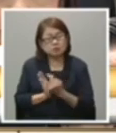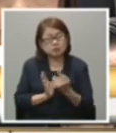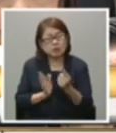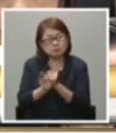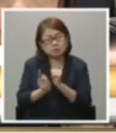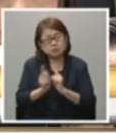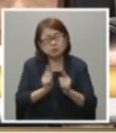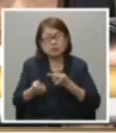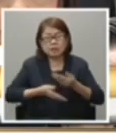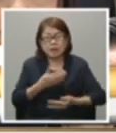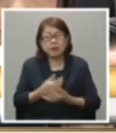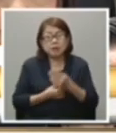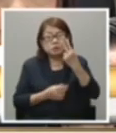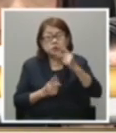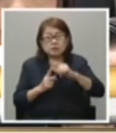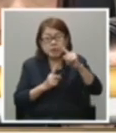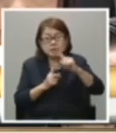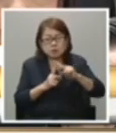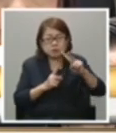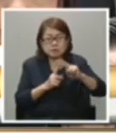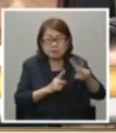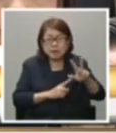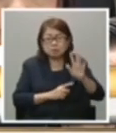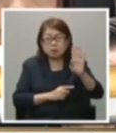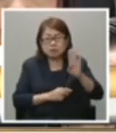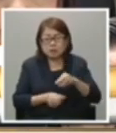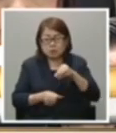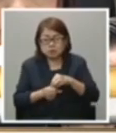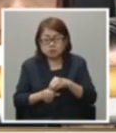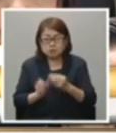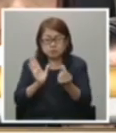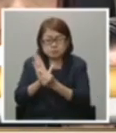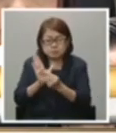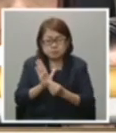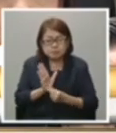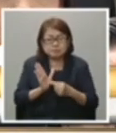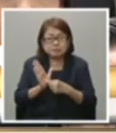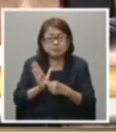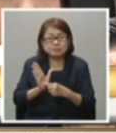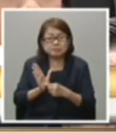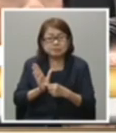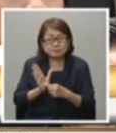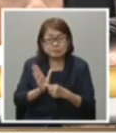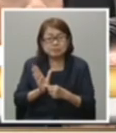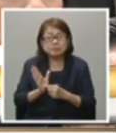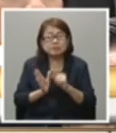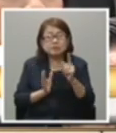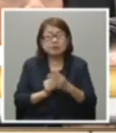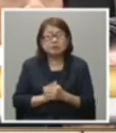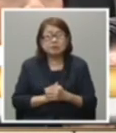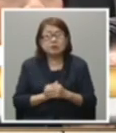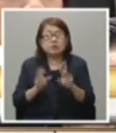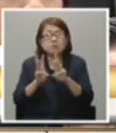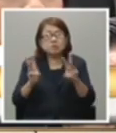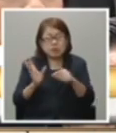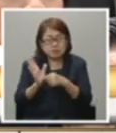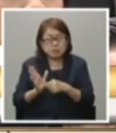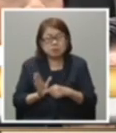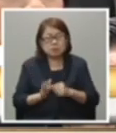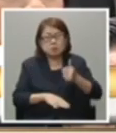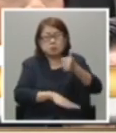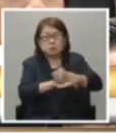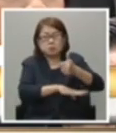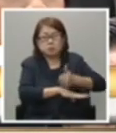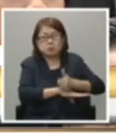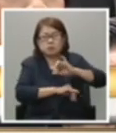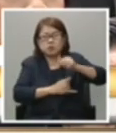เกตบริษัทอันดับ1อันดับ2อันดับ3ที่อยู่ในโลกออนไลน์จะเป็นเจ้าของโดยบริษัทจีนทั้งหม